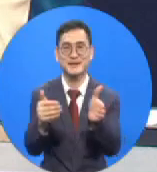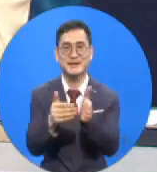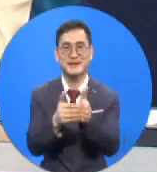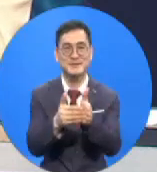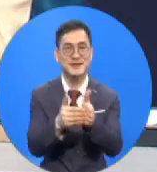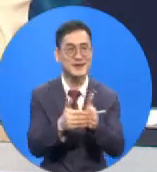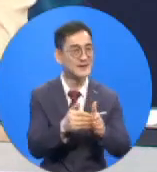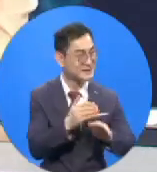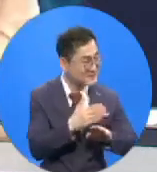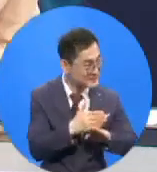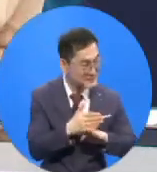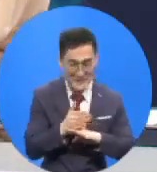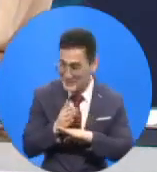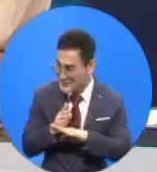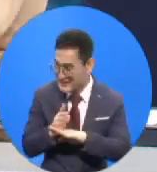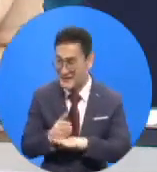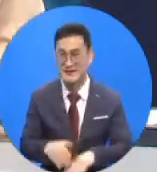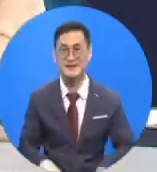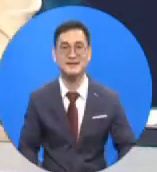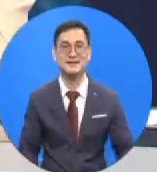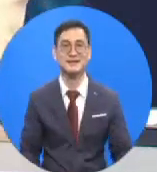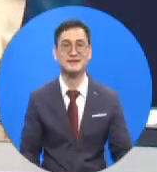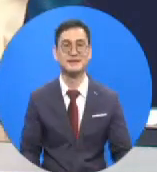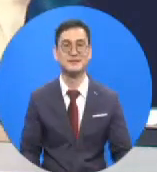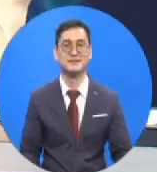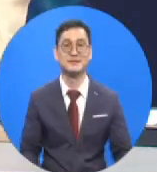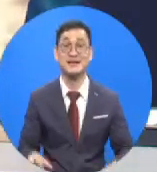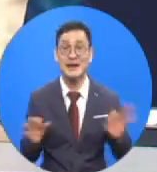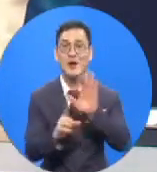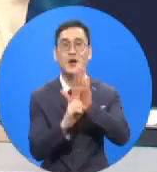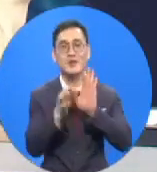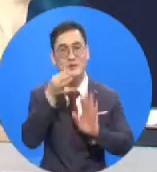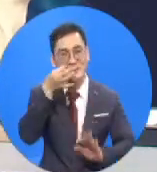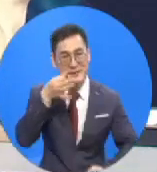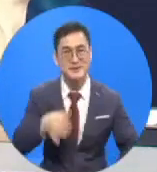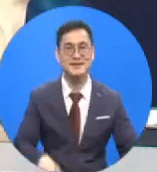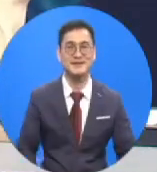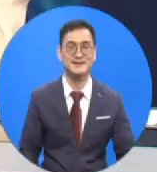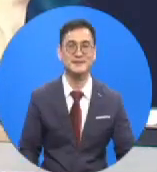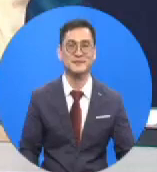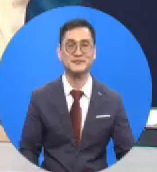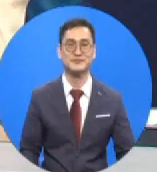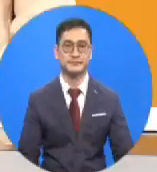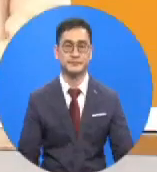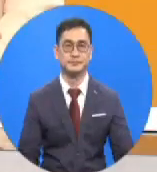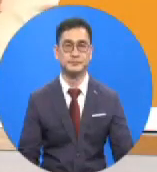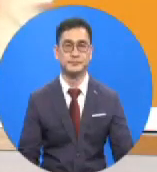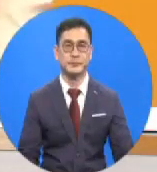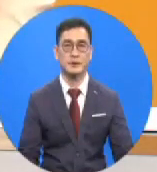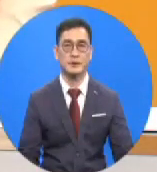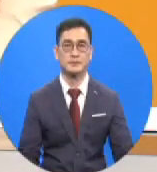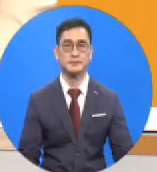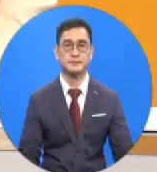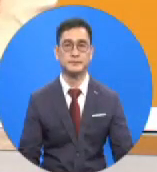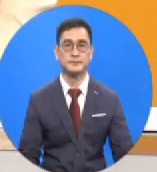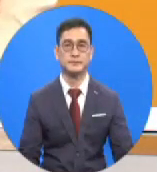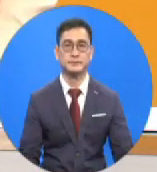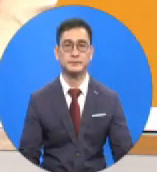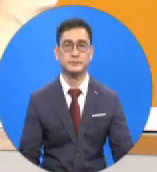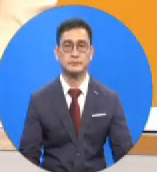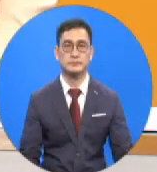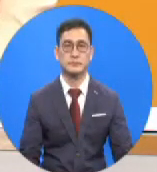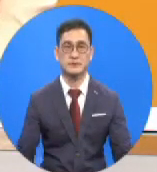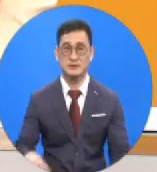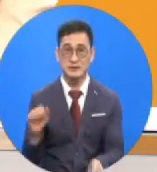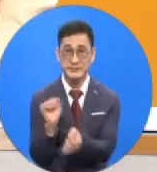나누겠습니다 네 저희는 60초간 곳 이끌어 오겠습니다 4 이대로 가면 하루 2천